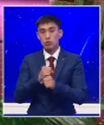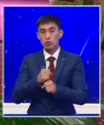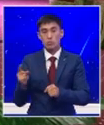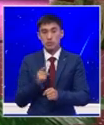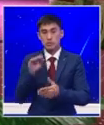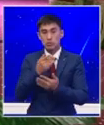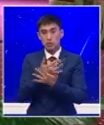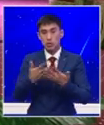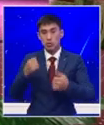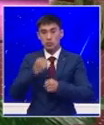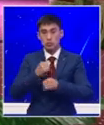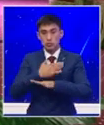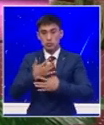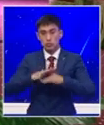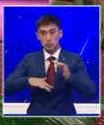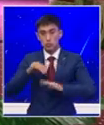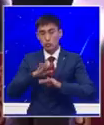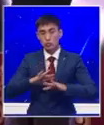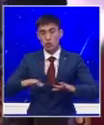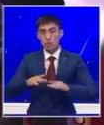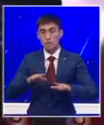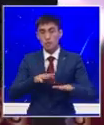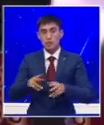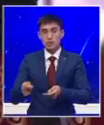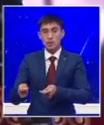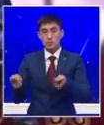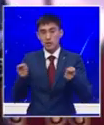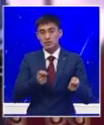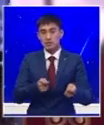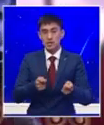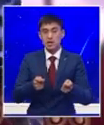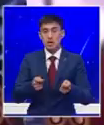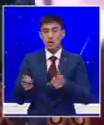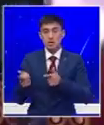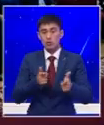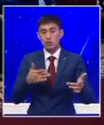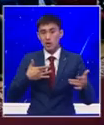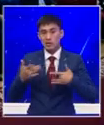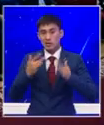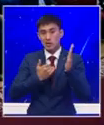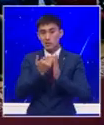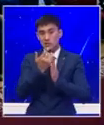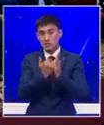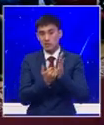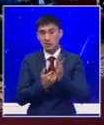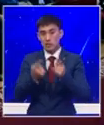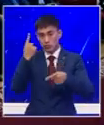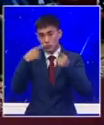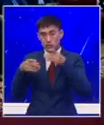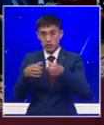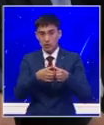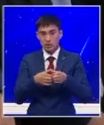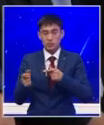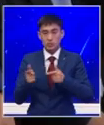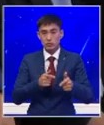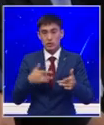мастеров прикладного искусства участников мероприятия пригласили на гало концерт которые подготовили лучшие творческие коллективы района артисты